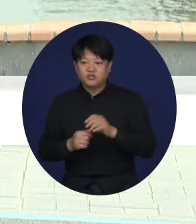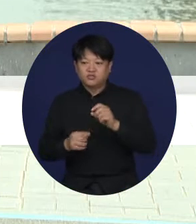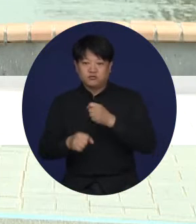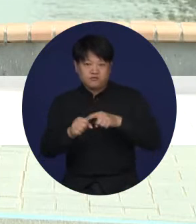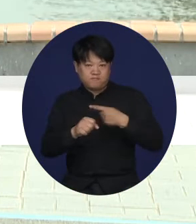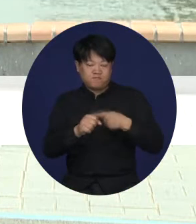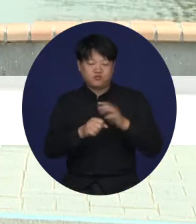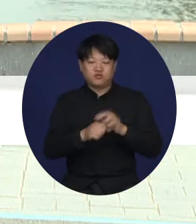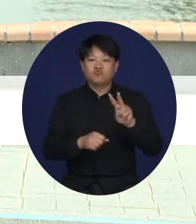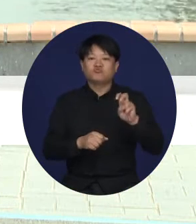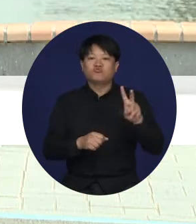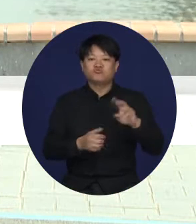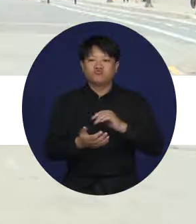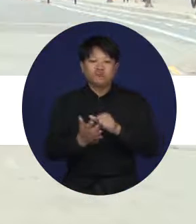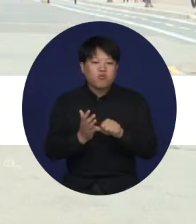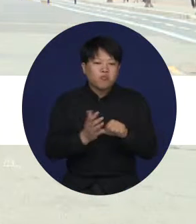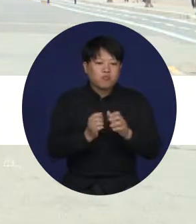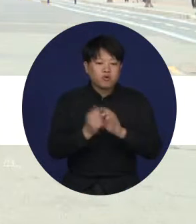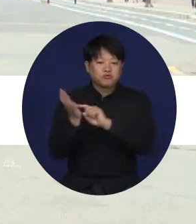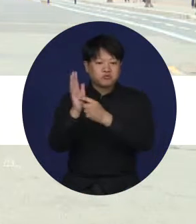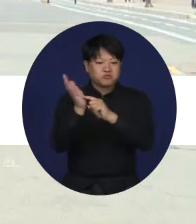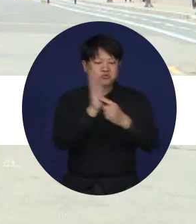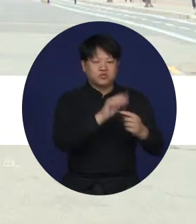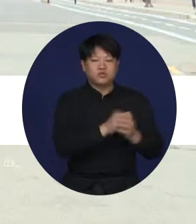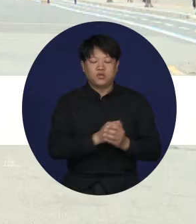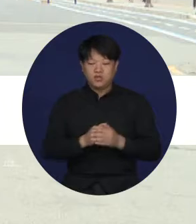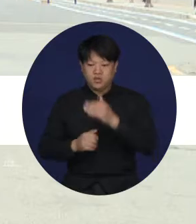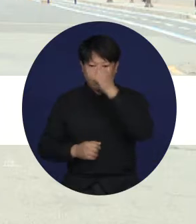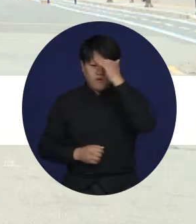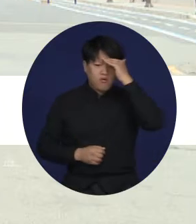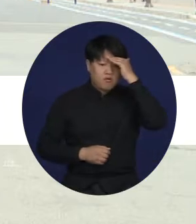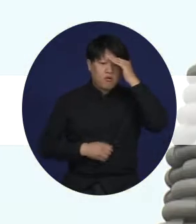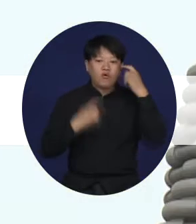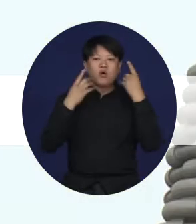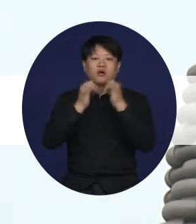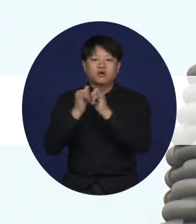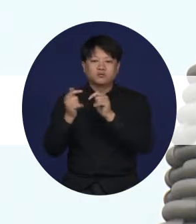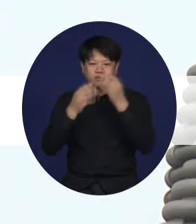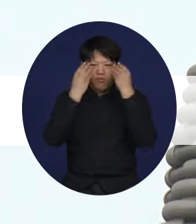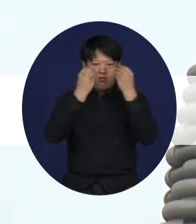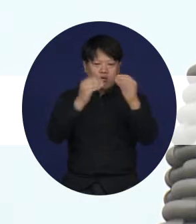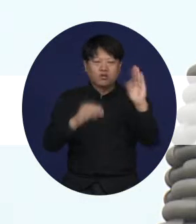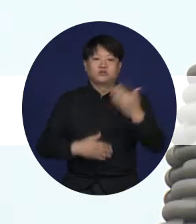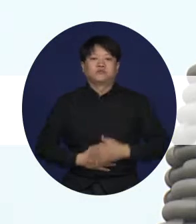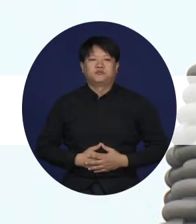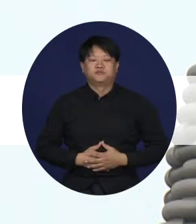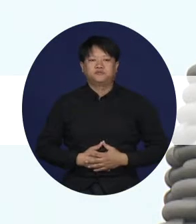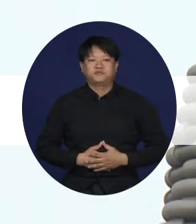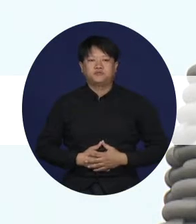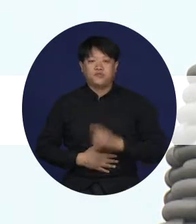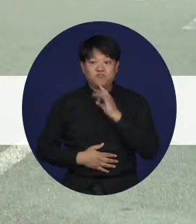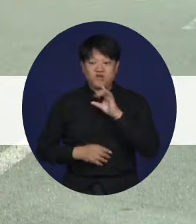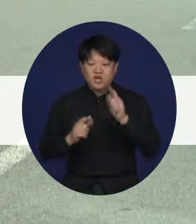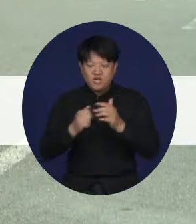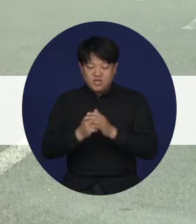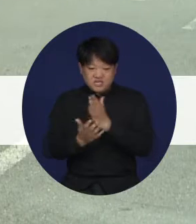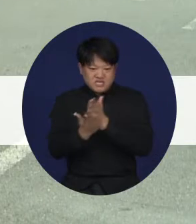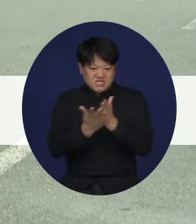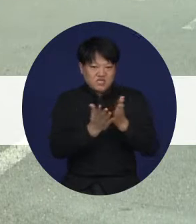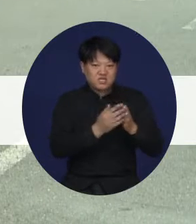조각가의 작품 22 자 및 영일대해수욕장 아트 외에 전시돼 오가는 관광객들의 눈길을 사로잡았습니다